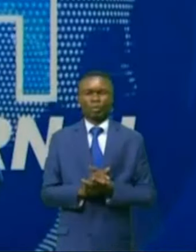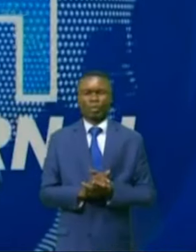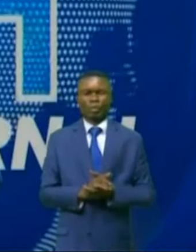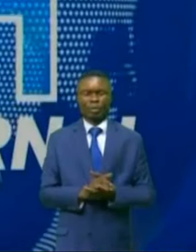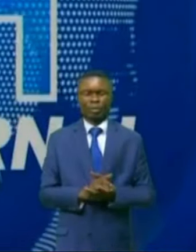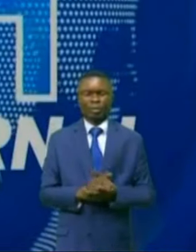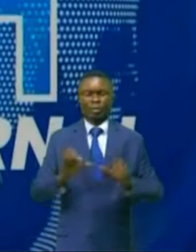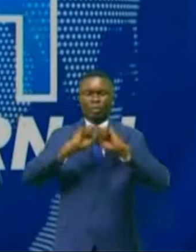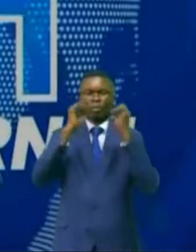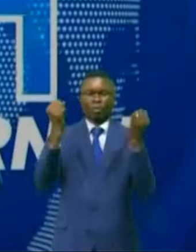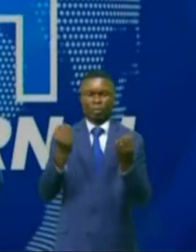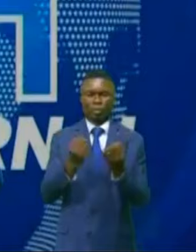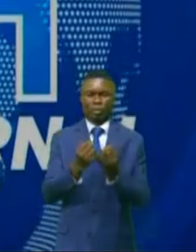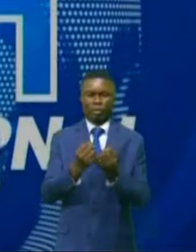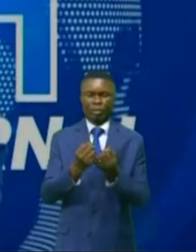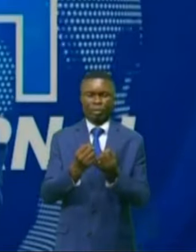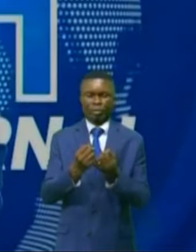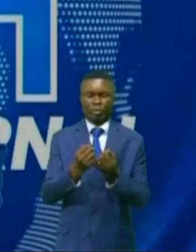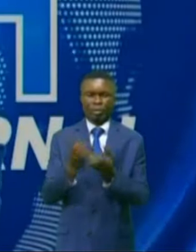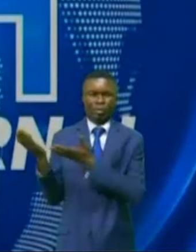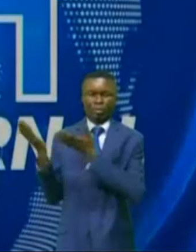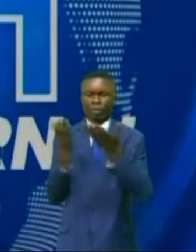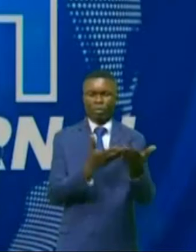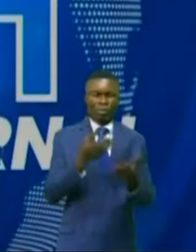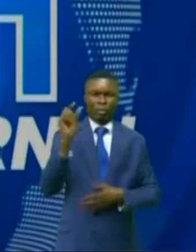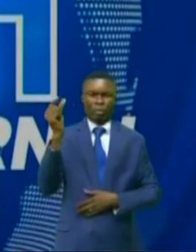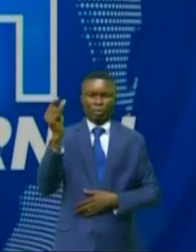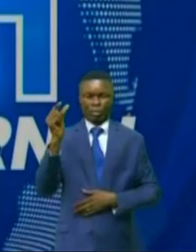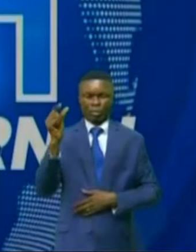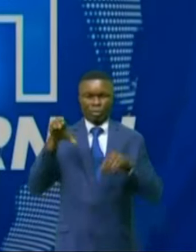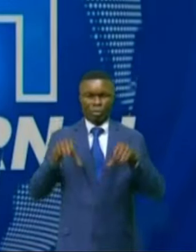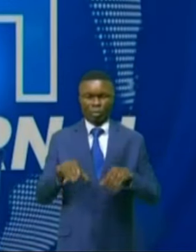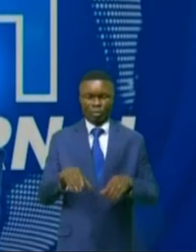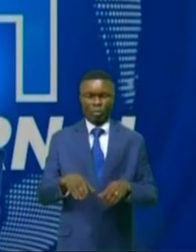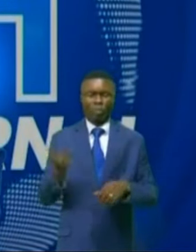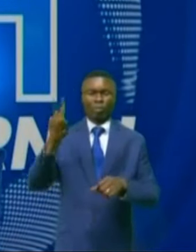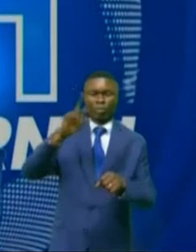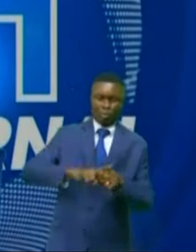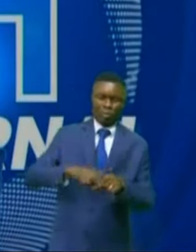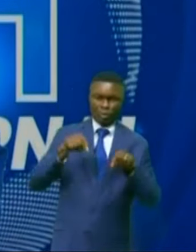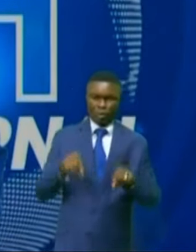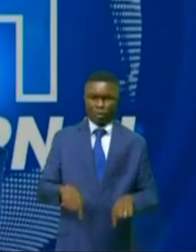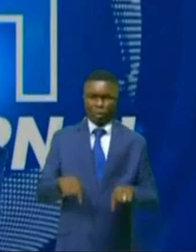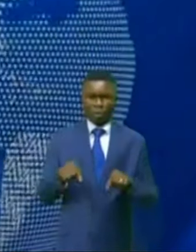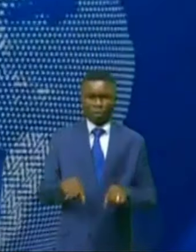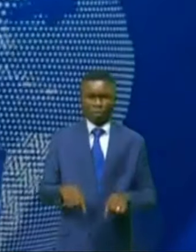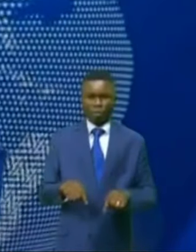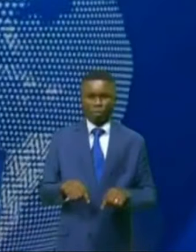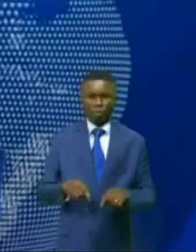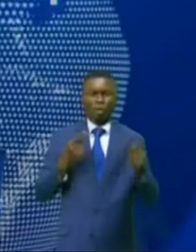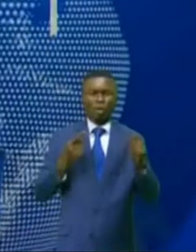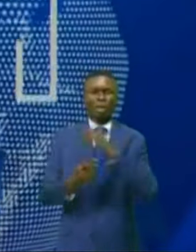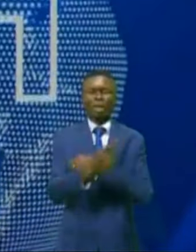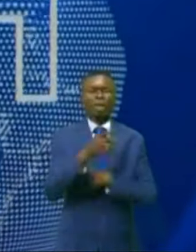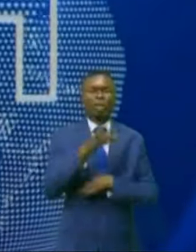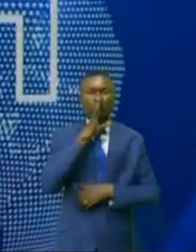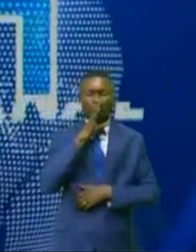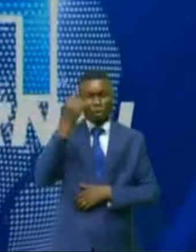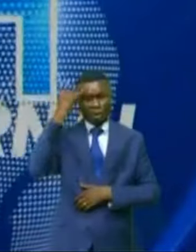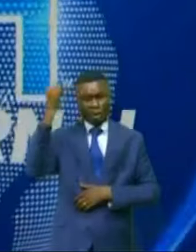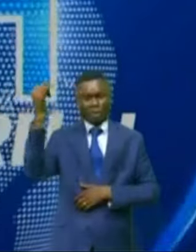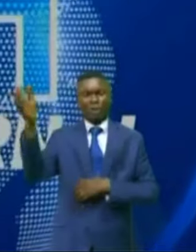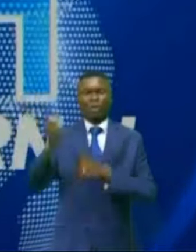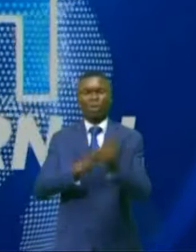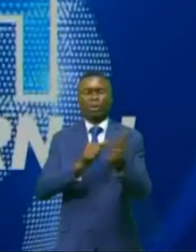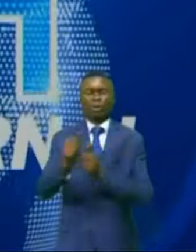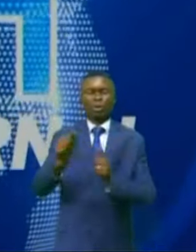La société de plantation et huilerie du Congo est victime, ces derniers temps, des fausses accusations avec l'intention de